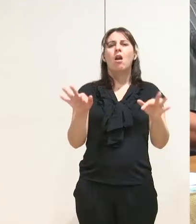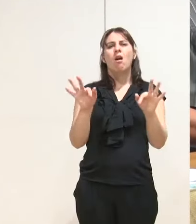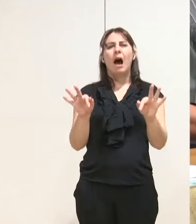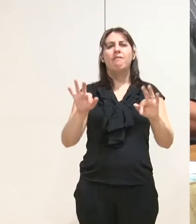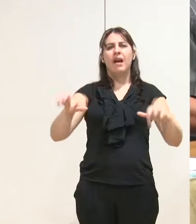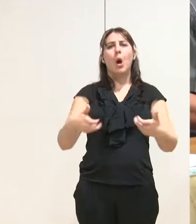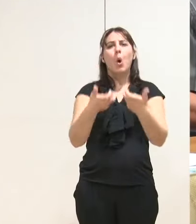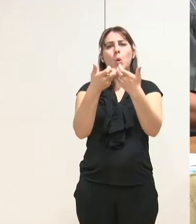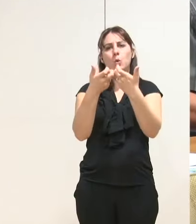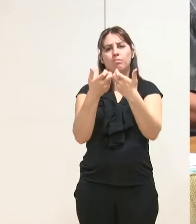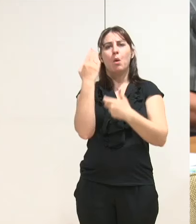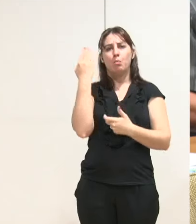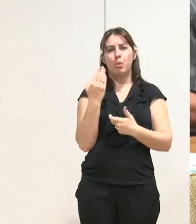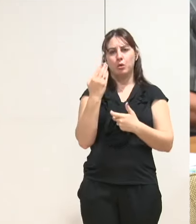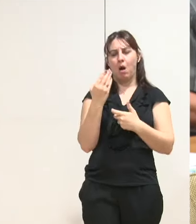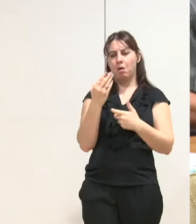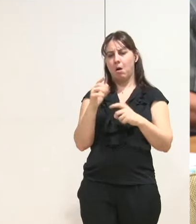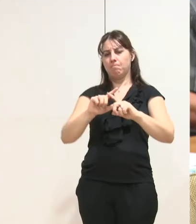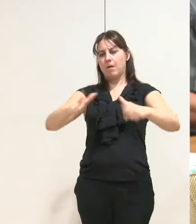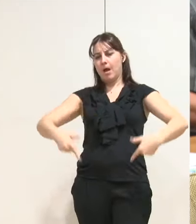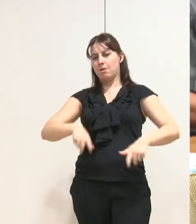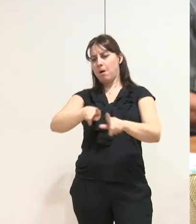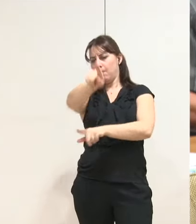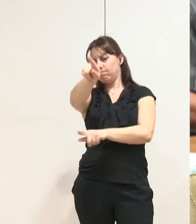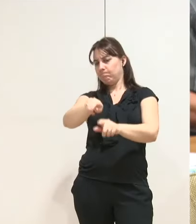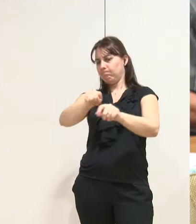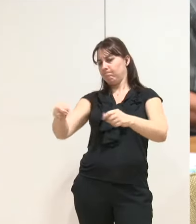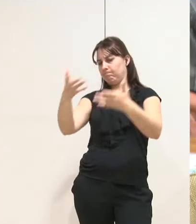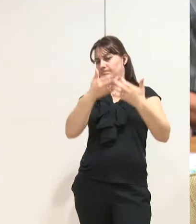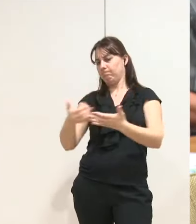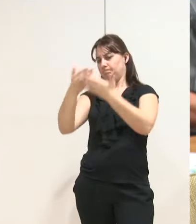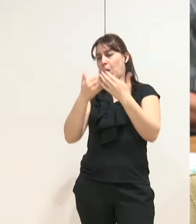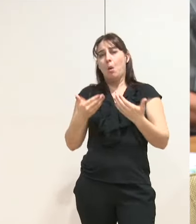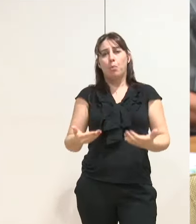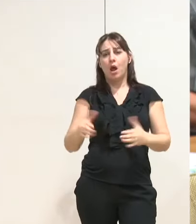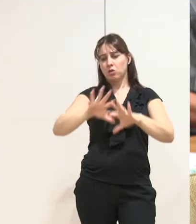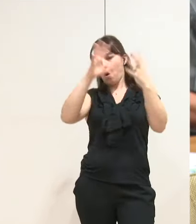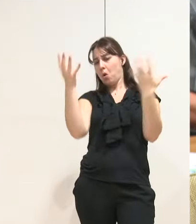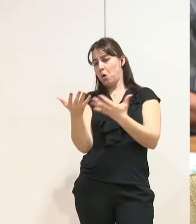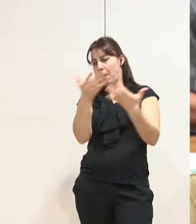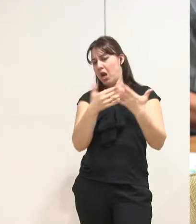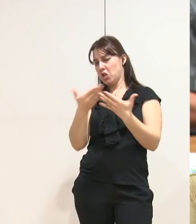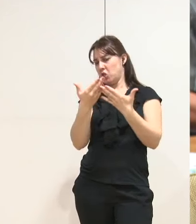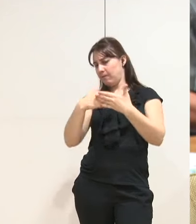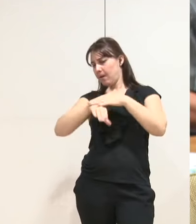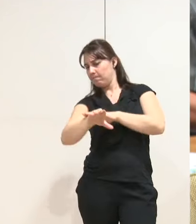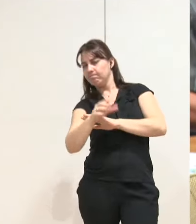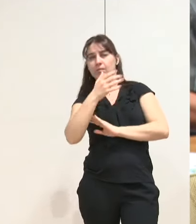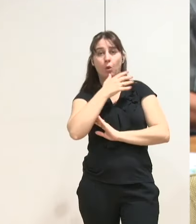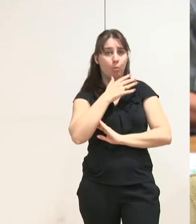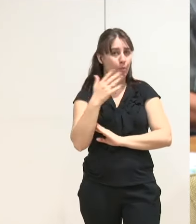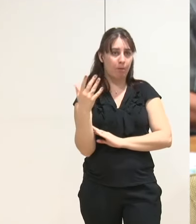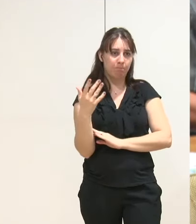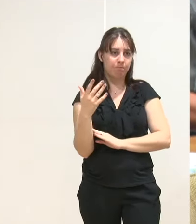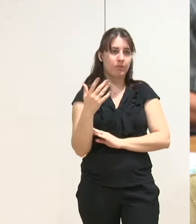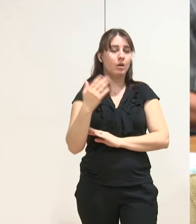faut faire des études de structure et pour l'instant donc on peut pas chiffrer globalement le le coû le coût